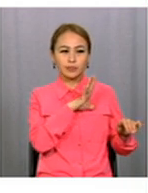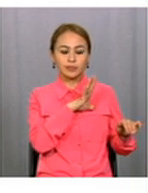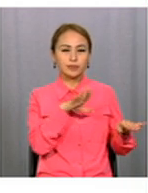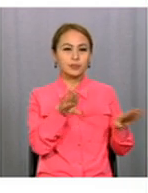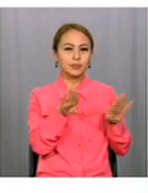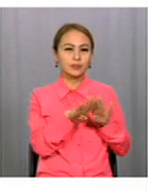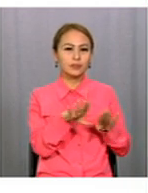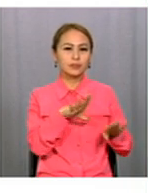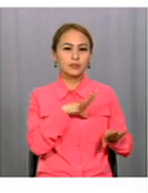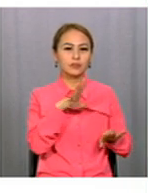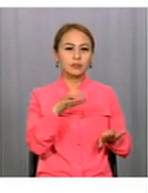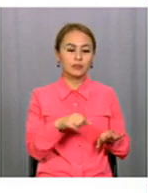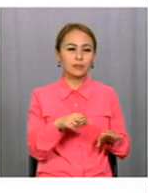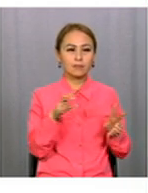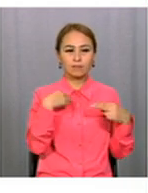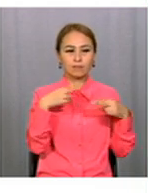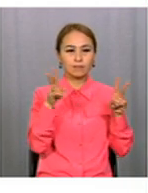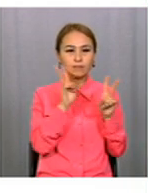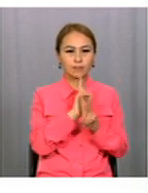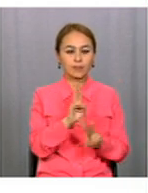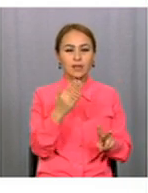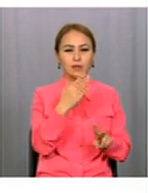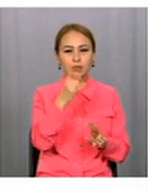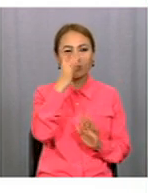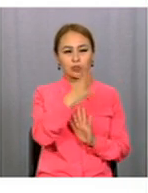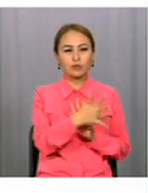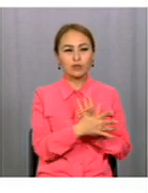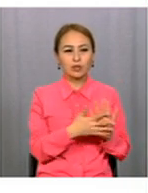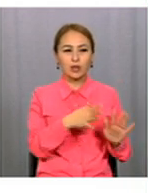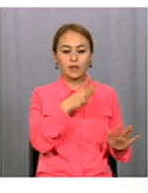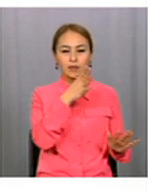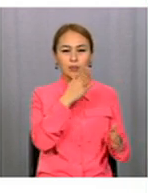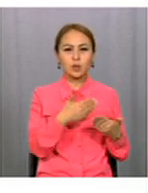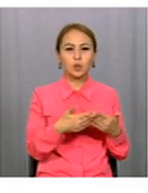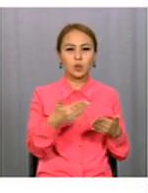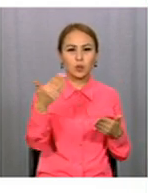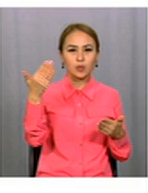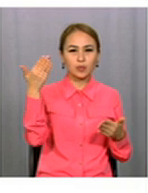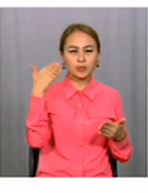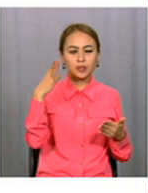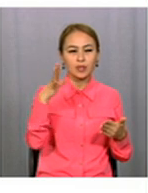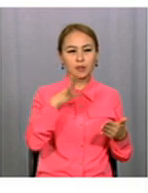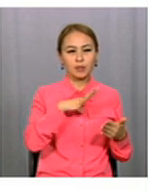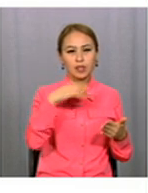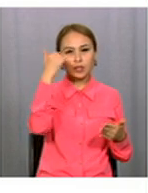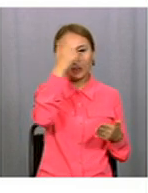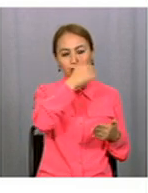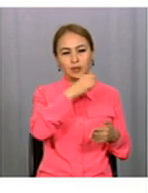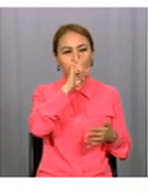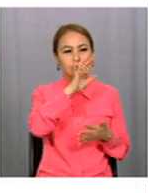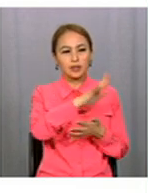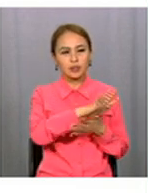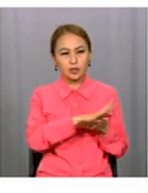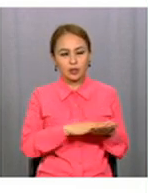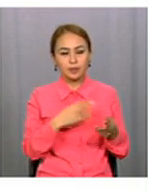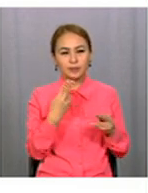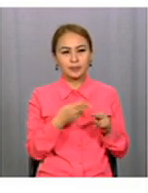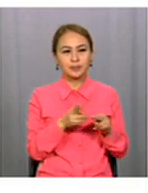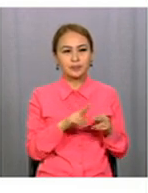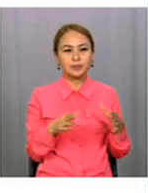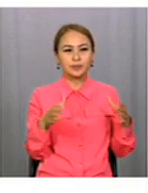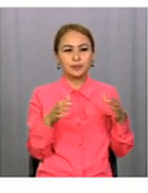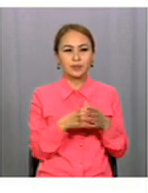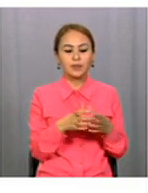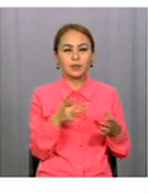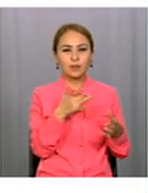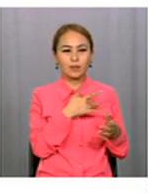шығар, бодандық жайлы білмесін, сен түсін дәуір, сонау бір қанды жыл кешір. Ұлы қорғандардың күйреуін көрген